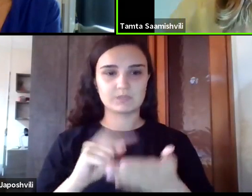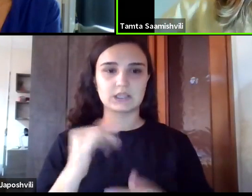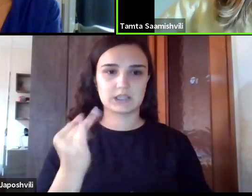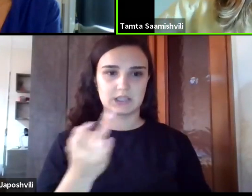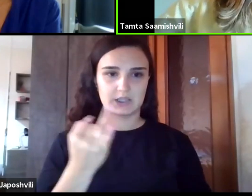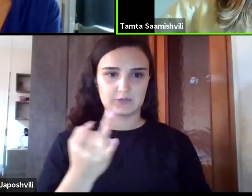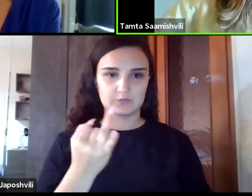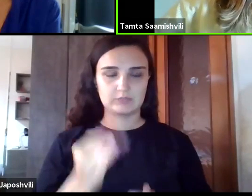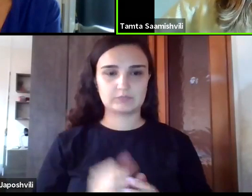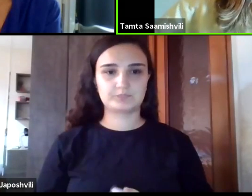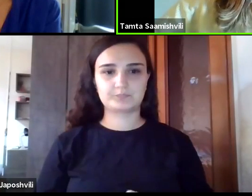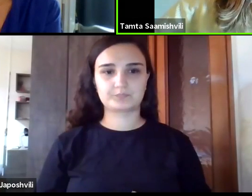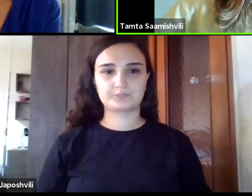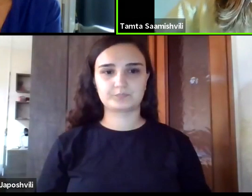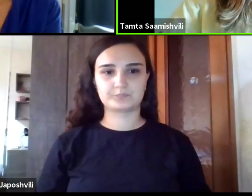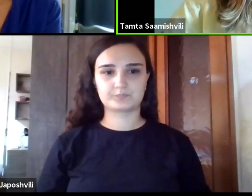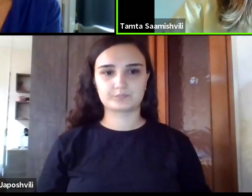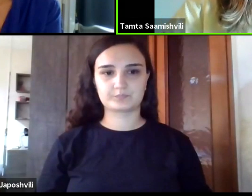საინტერესო.